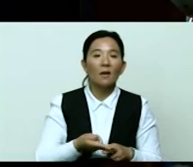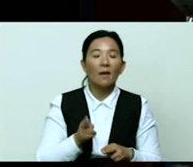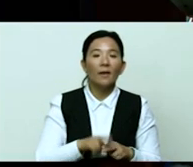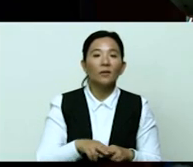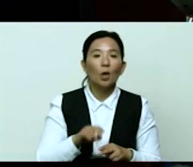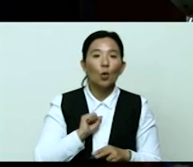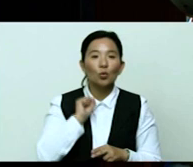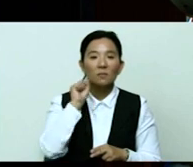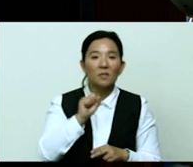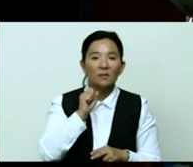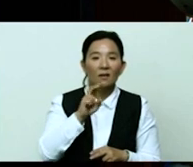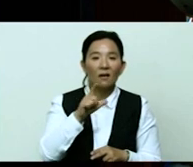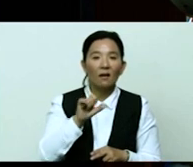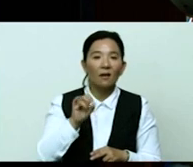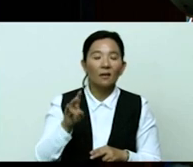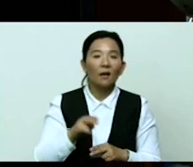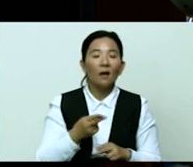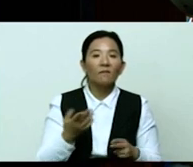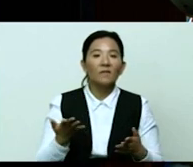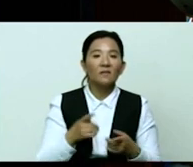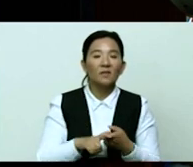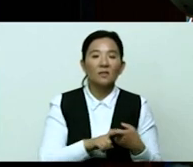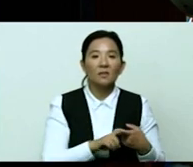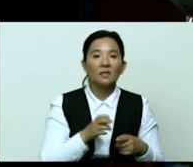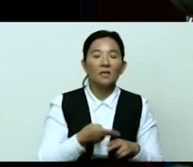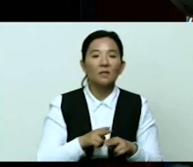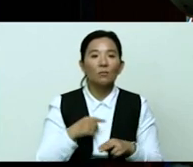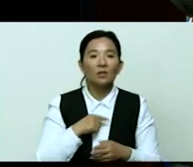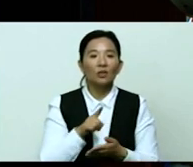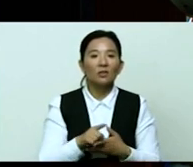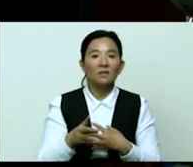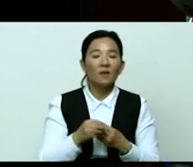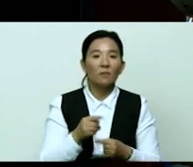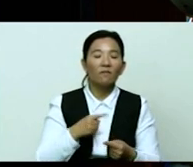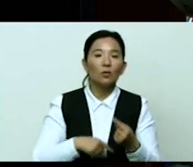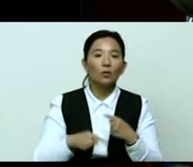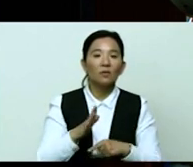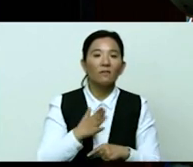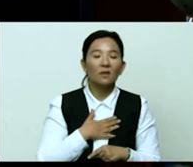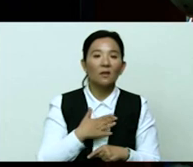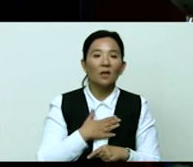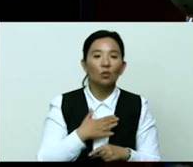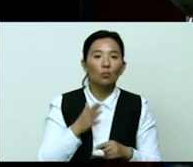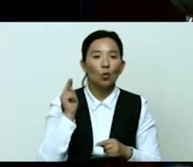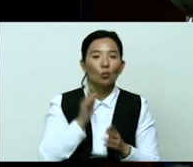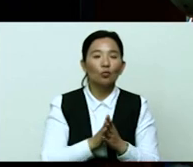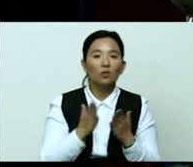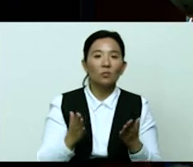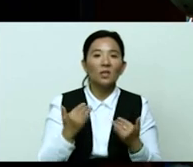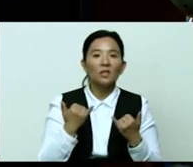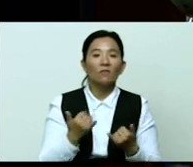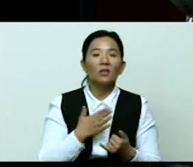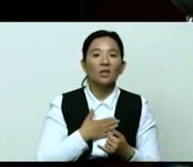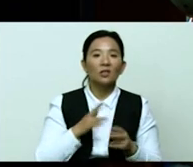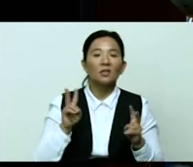монеты узбекских ханств. В связи с этим мы должны с вами вернуться к нашему учебнику. Сегодня